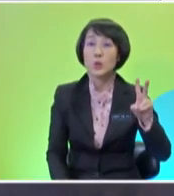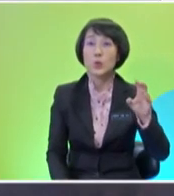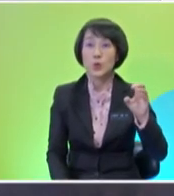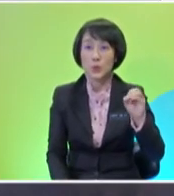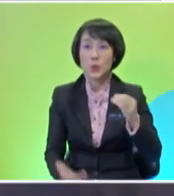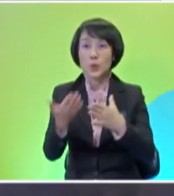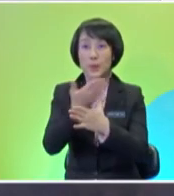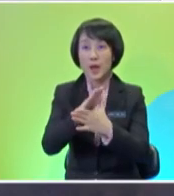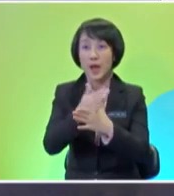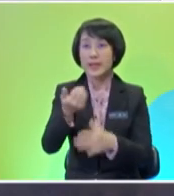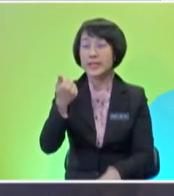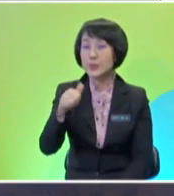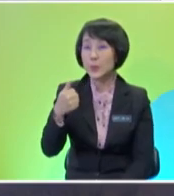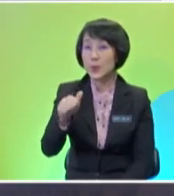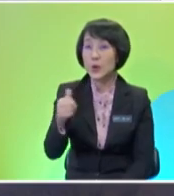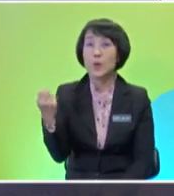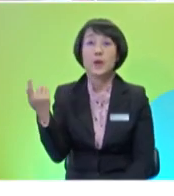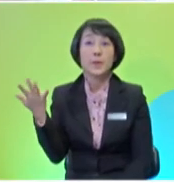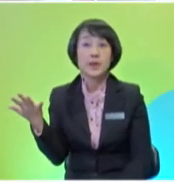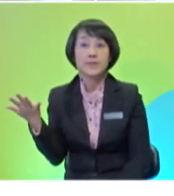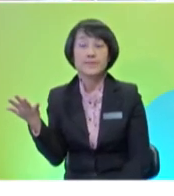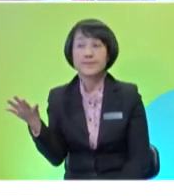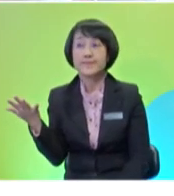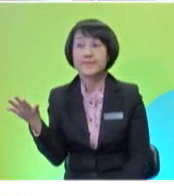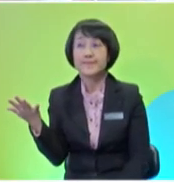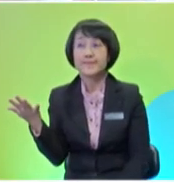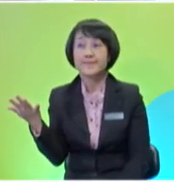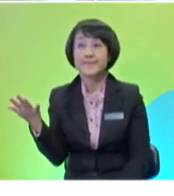10 aku jawabannya jawabannya